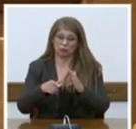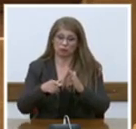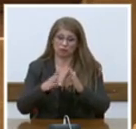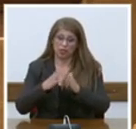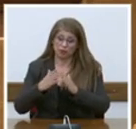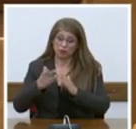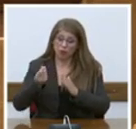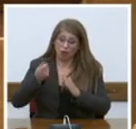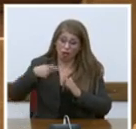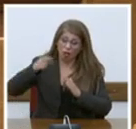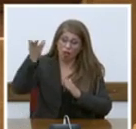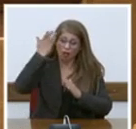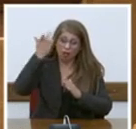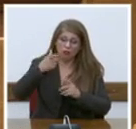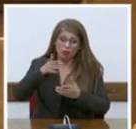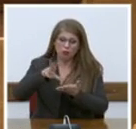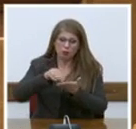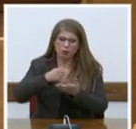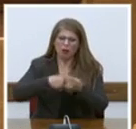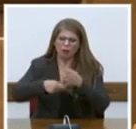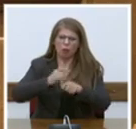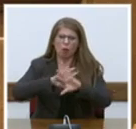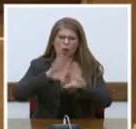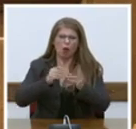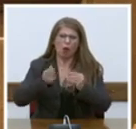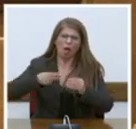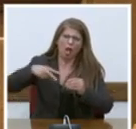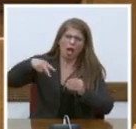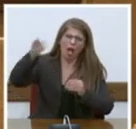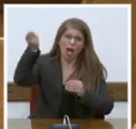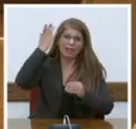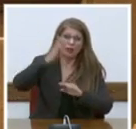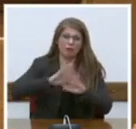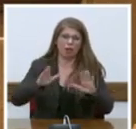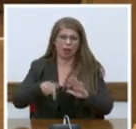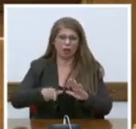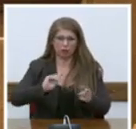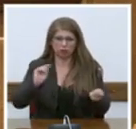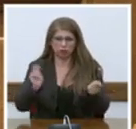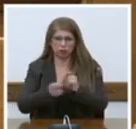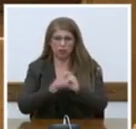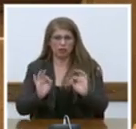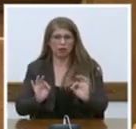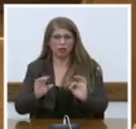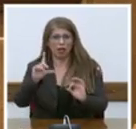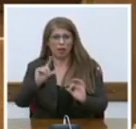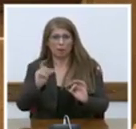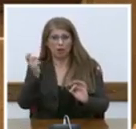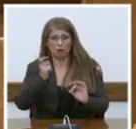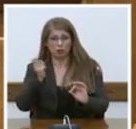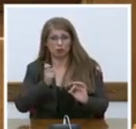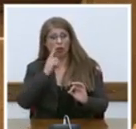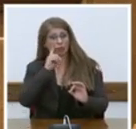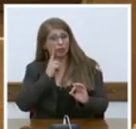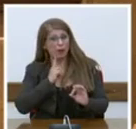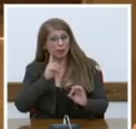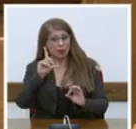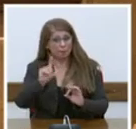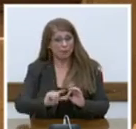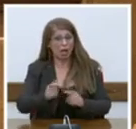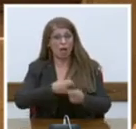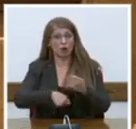φαινόμενο που δυστυχώς τίνει να γίνει μια νέα κατοχική κανονικότητα. Η χαμηλή μισθή, η δραματική μείωση της